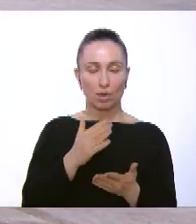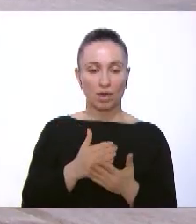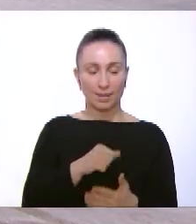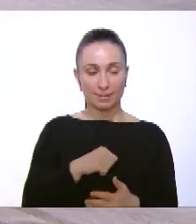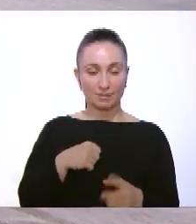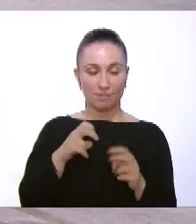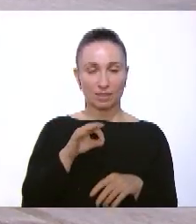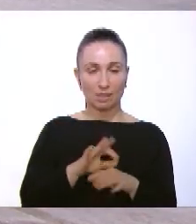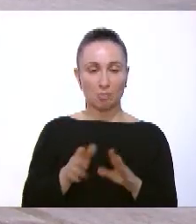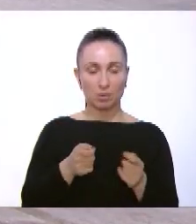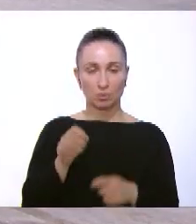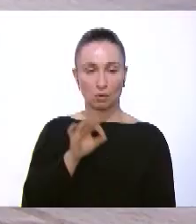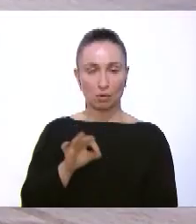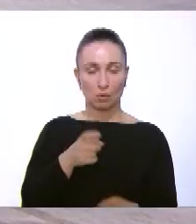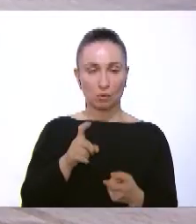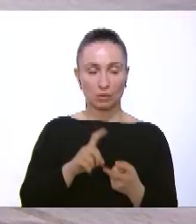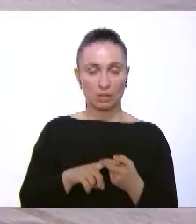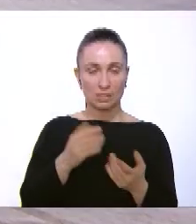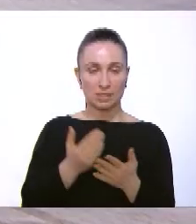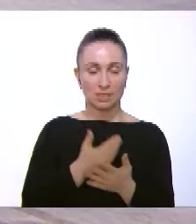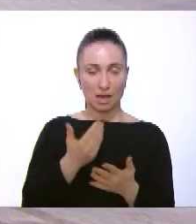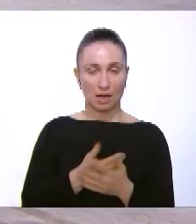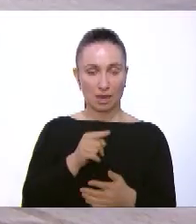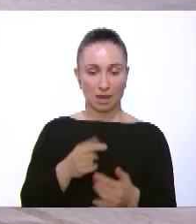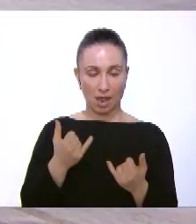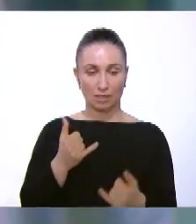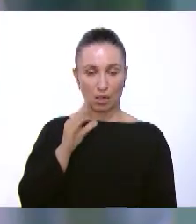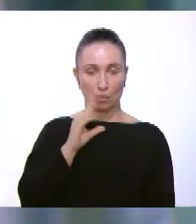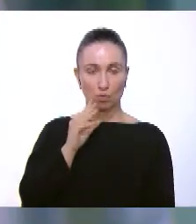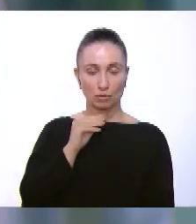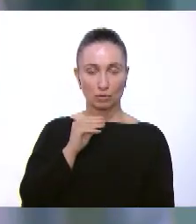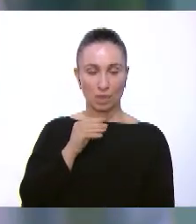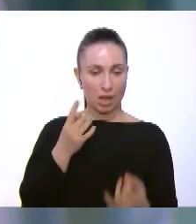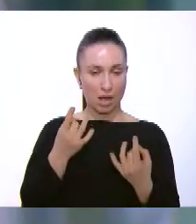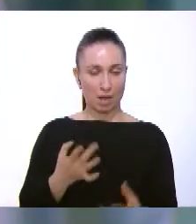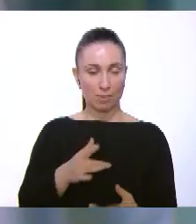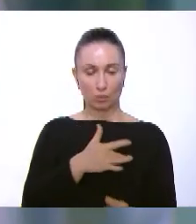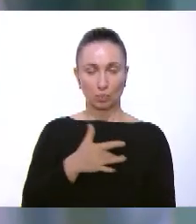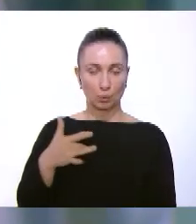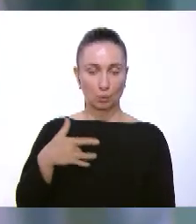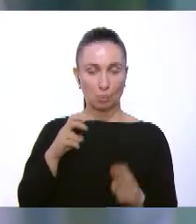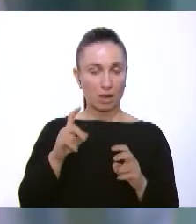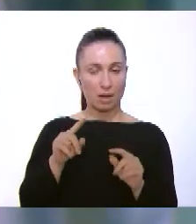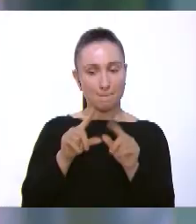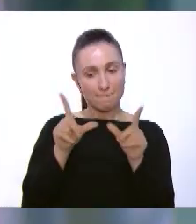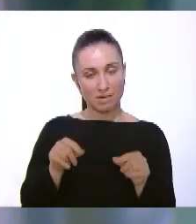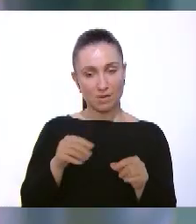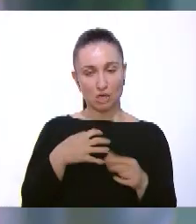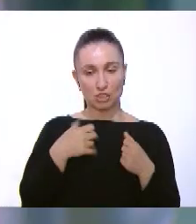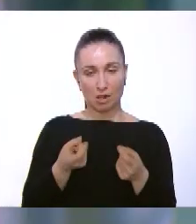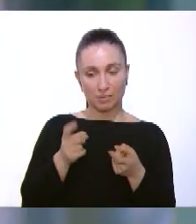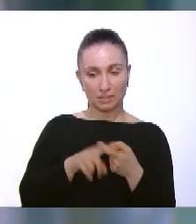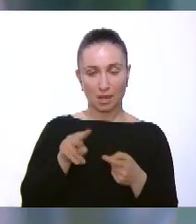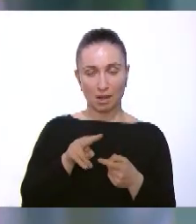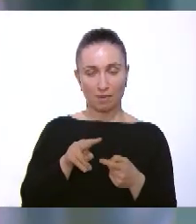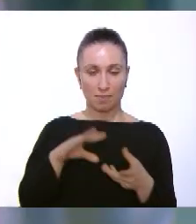თავად დაავადების მართვასთან დაკავშირებული სიახლოვეები, მით უფრო ახლა, როდესაც არაუბრალოდ ტუბერკულოზზე, არამედ ფილტვის ჯანმრთელობაზე